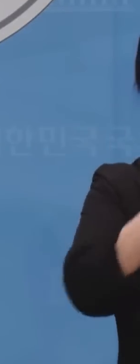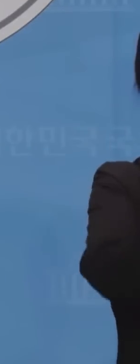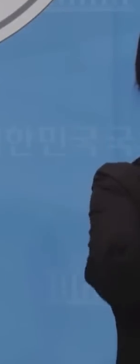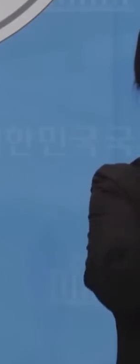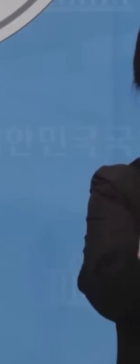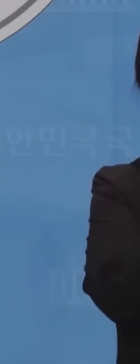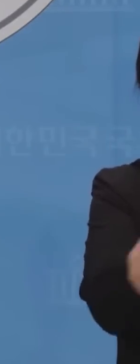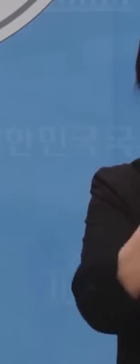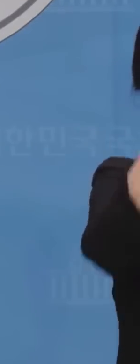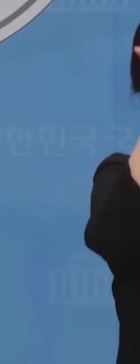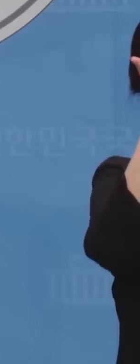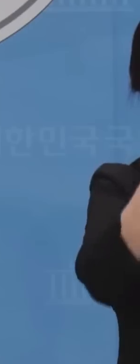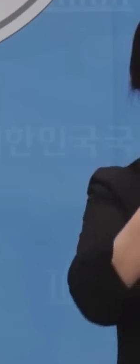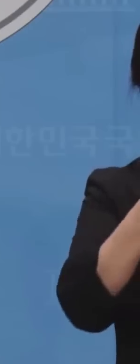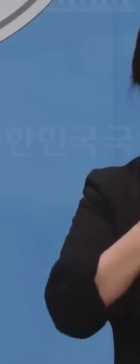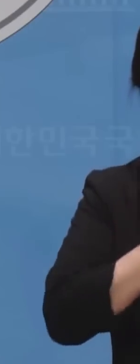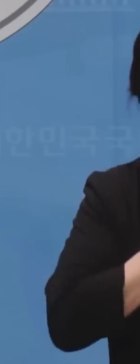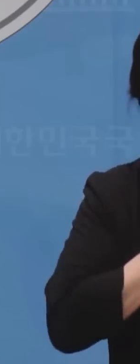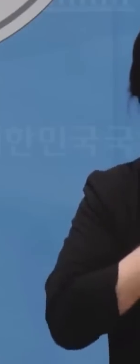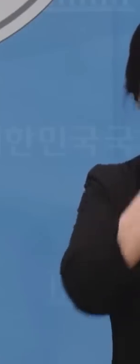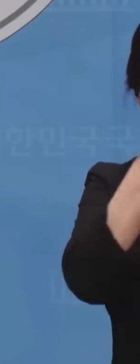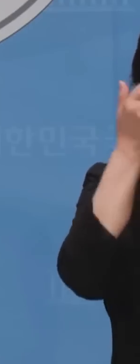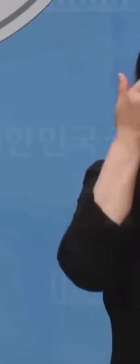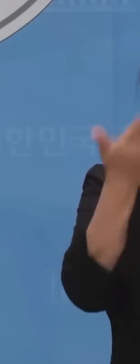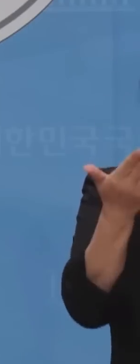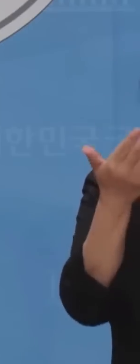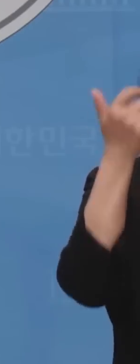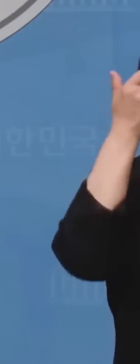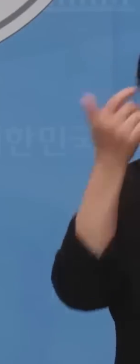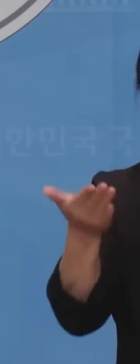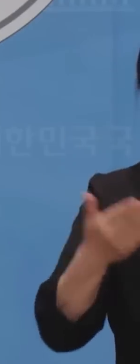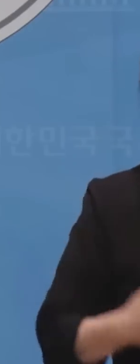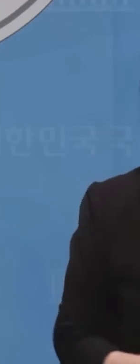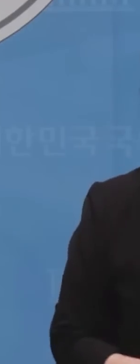공직자의 윤리를 지킨 것인지를 묻고 있습니다.